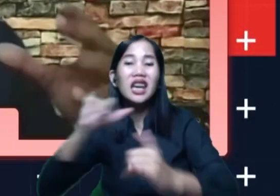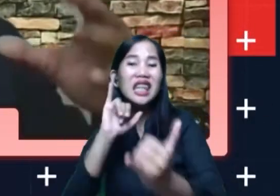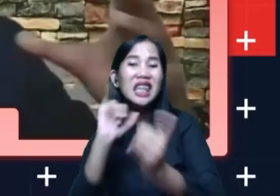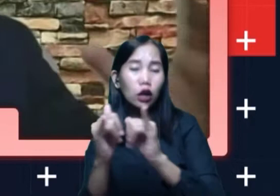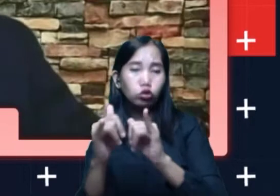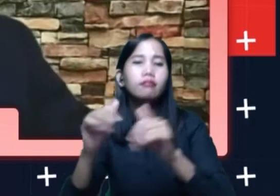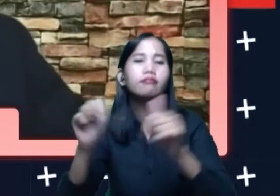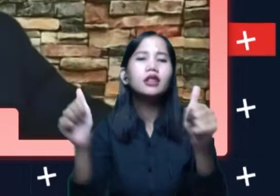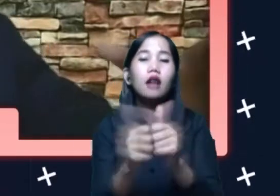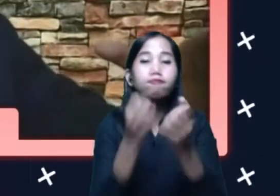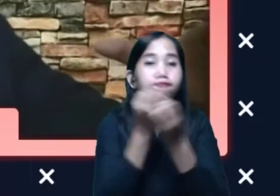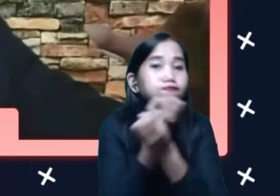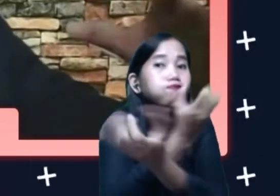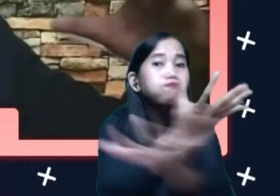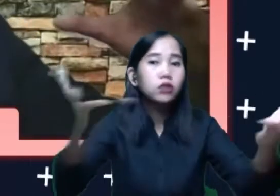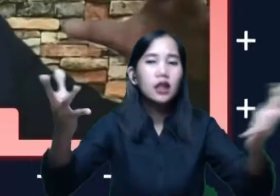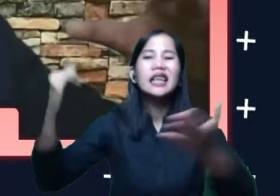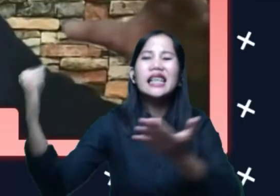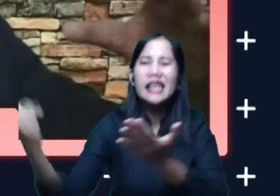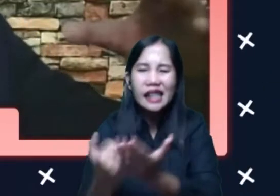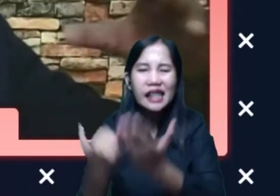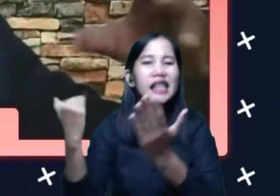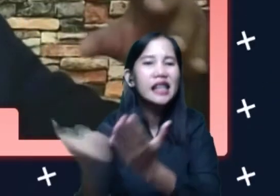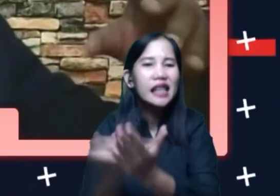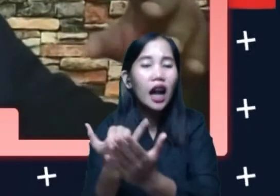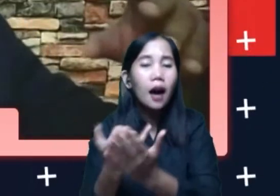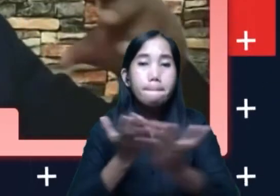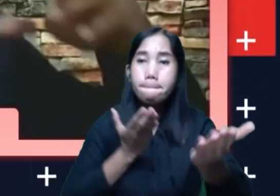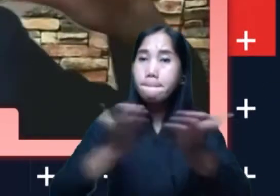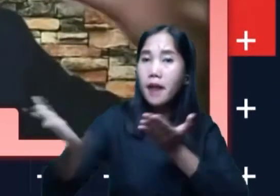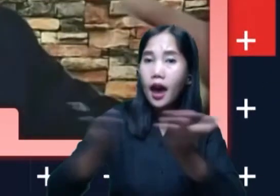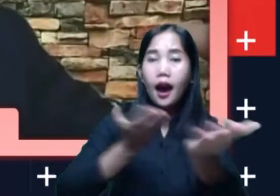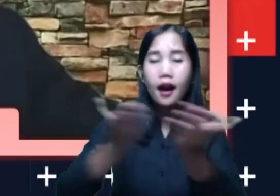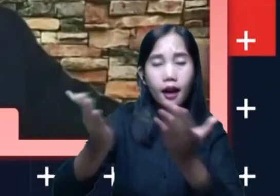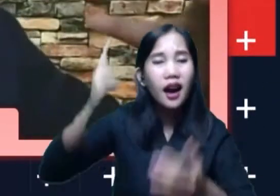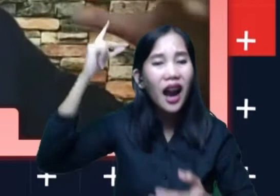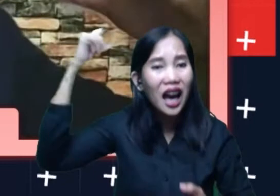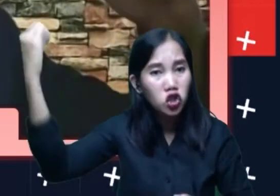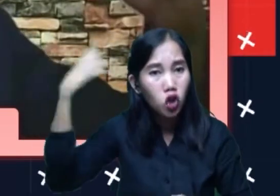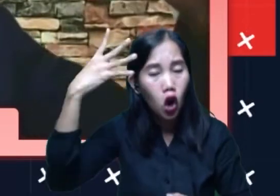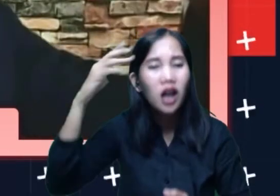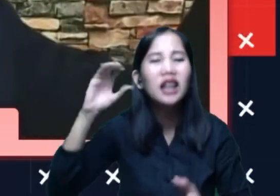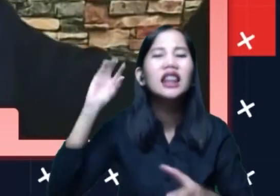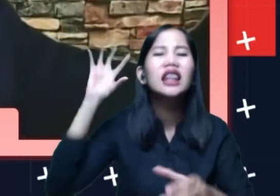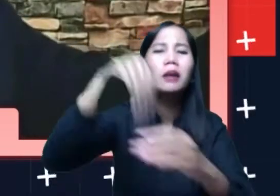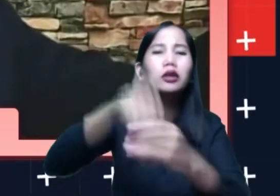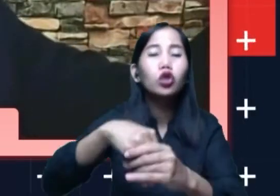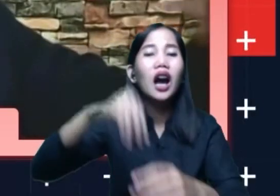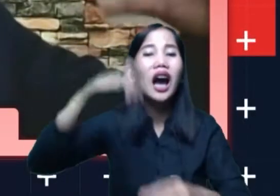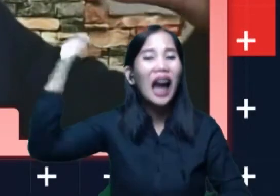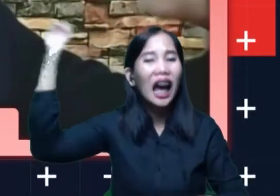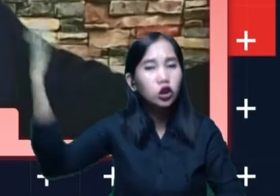terus sampai ke Asia Kecil, bahkan sampai ke Makedonia, itu sudah masuk wilayah Eropa,